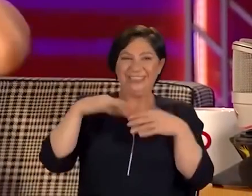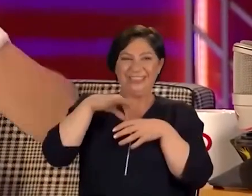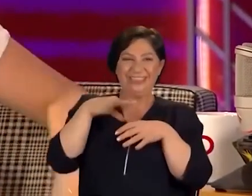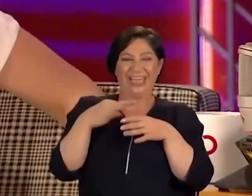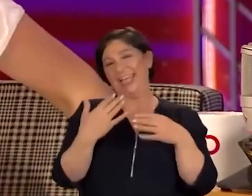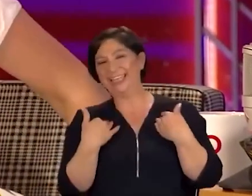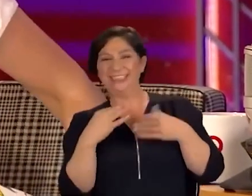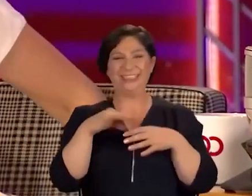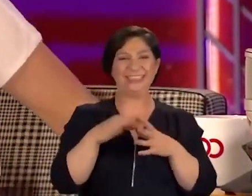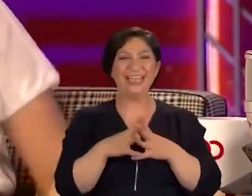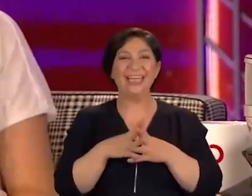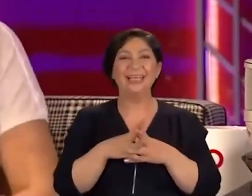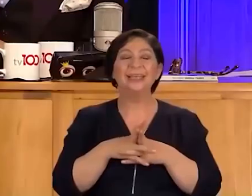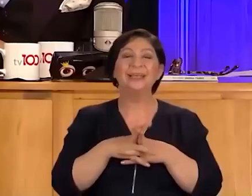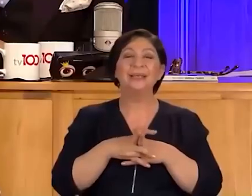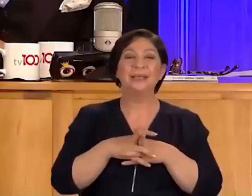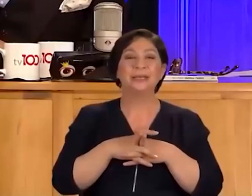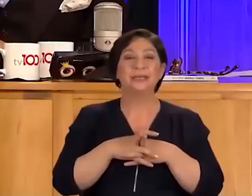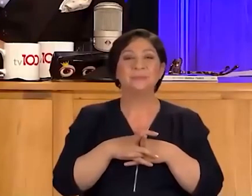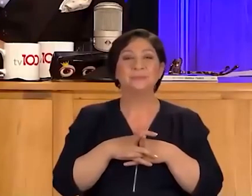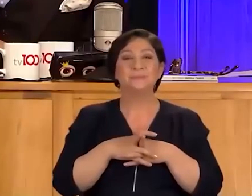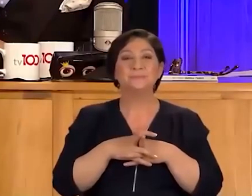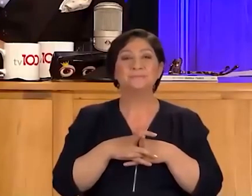patrona bir çay. Ya çok yani